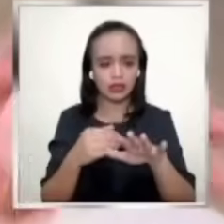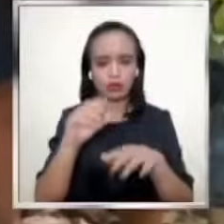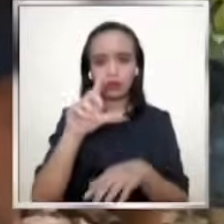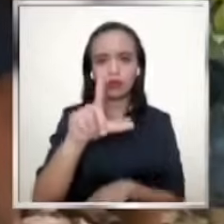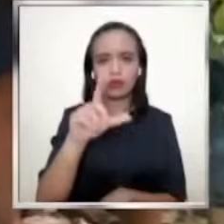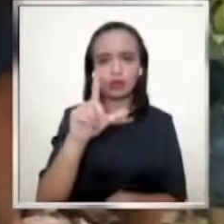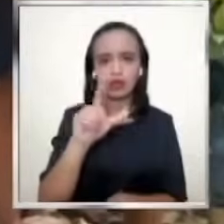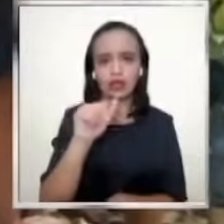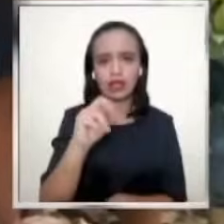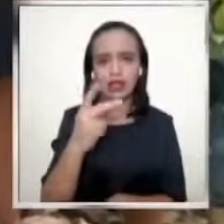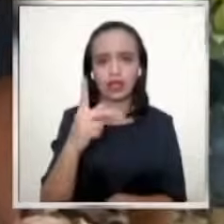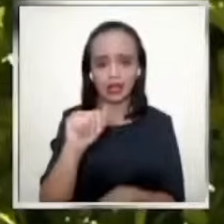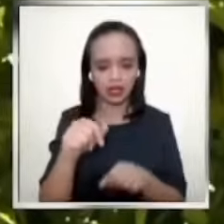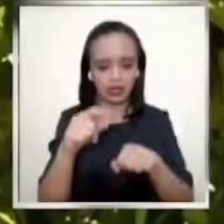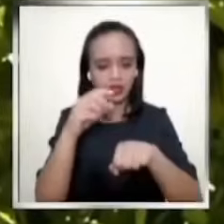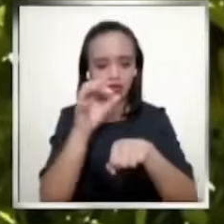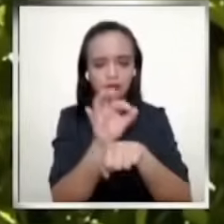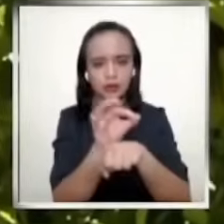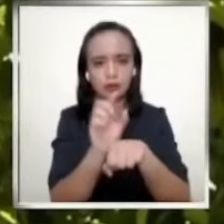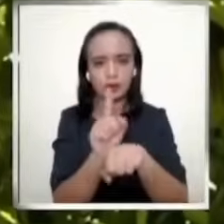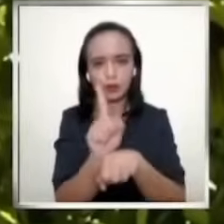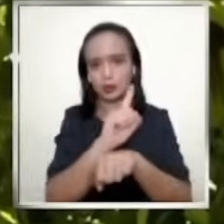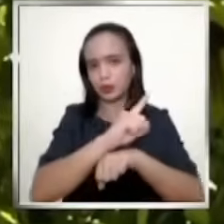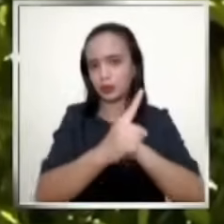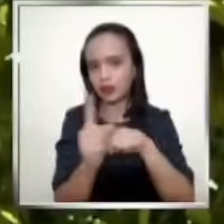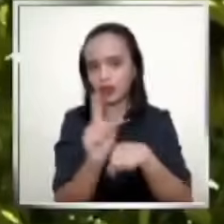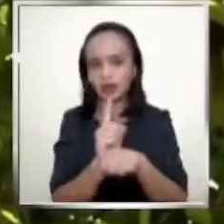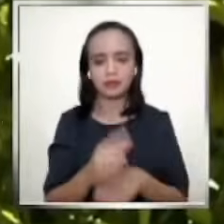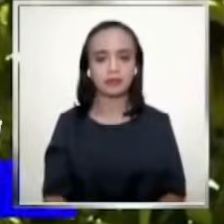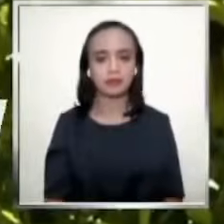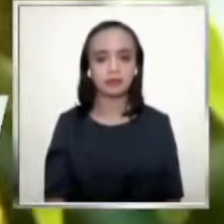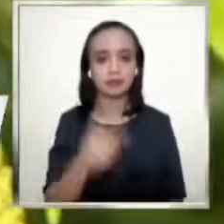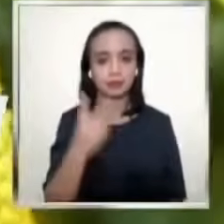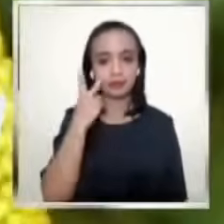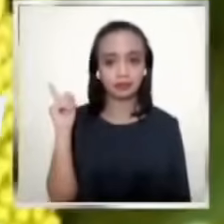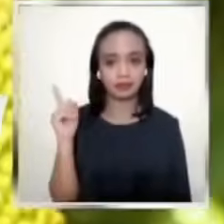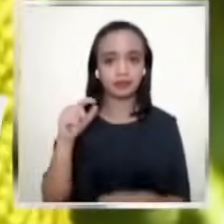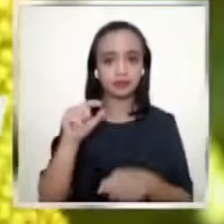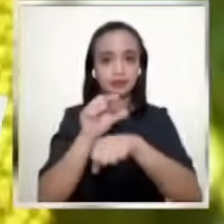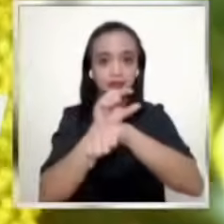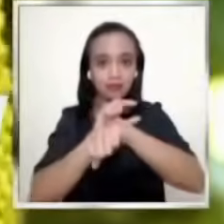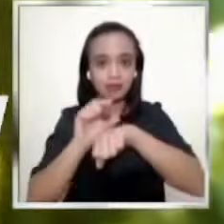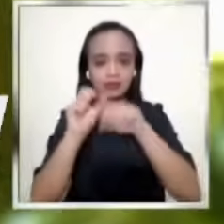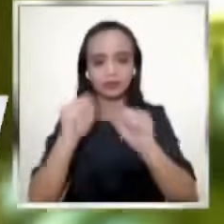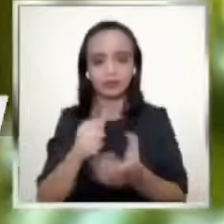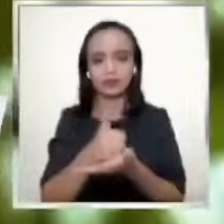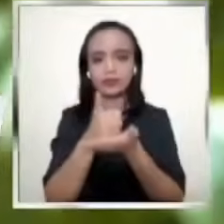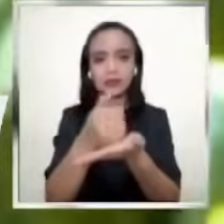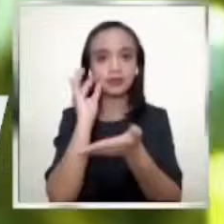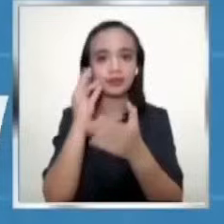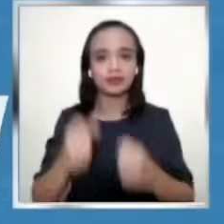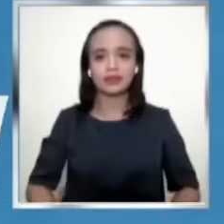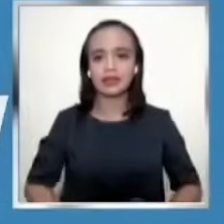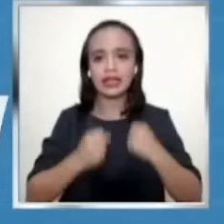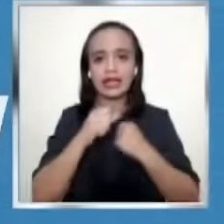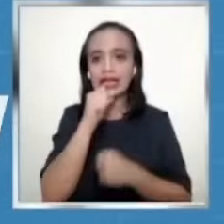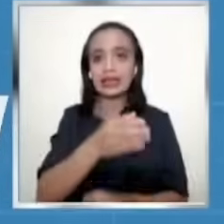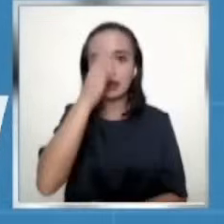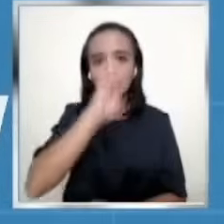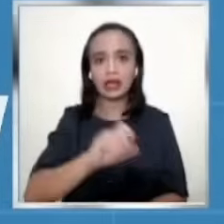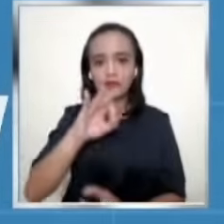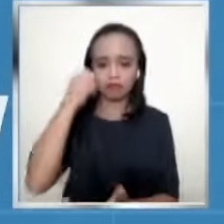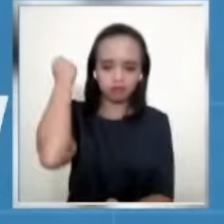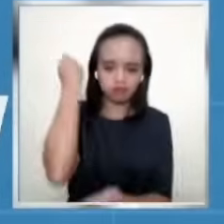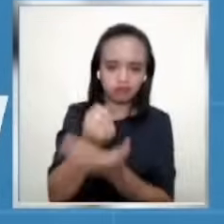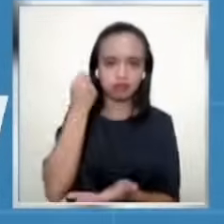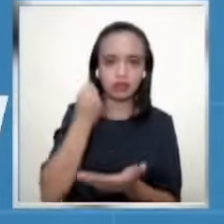na? Ang makapal nitong balat, nakakatulong daw sa prutas para ma-survive o hindi masira sakaling bumagsak ito sa lupa. Ang mga langka o